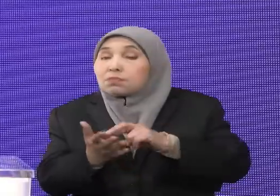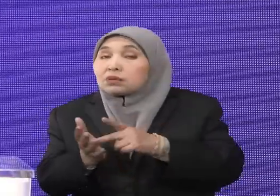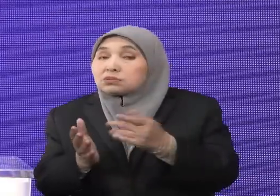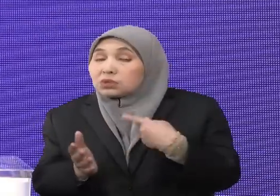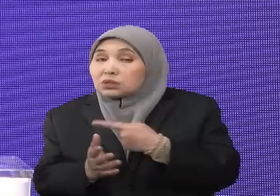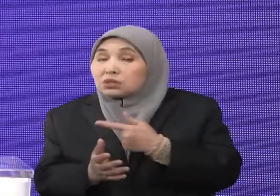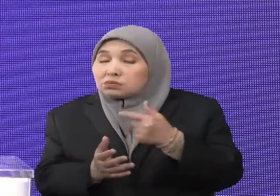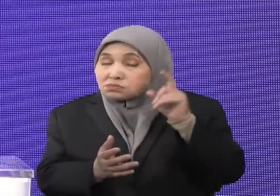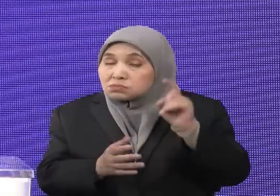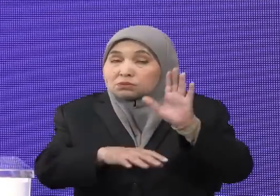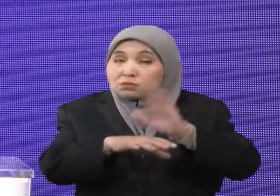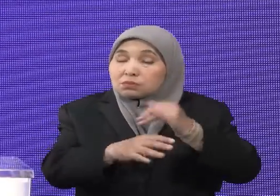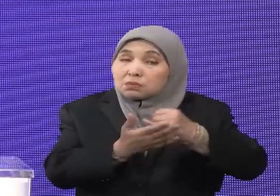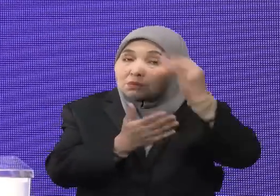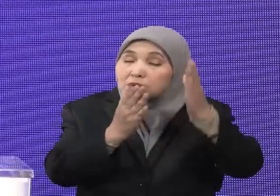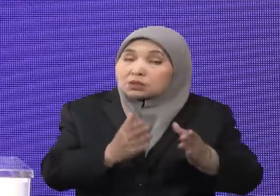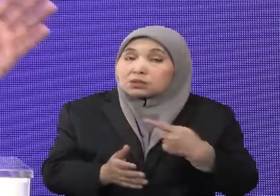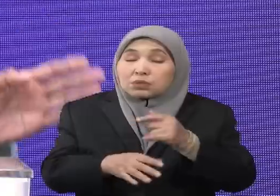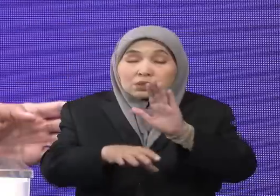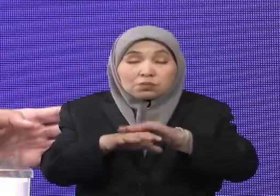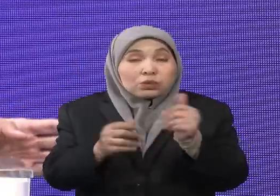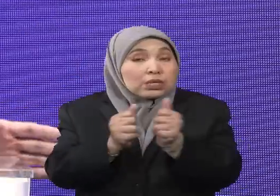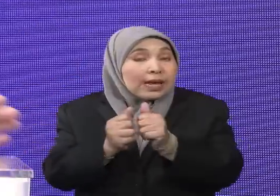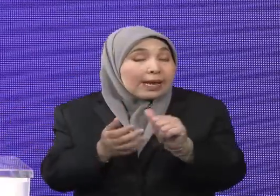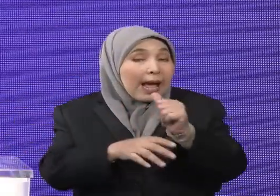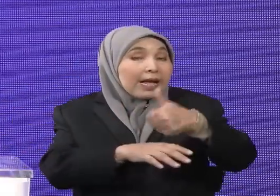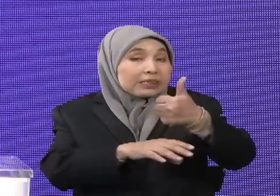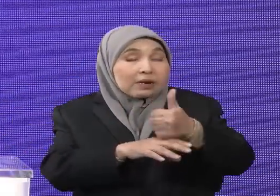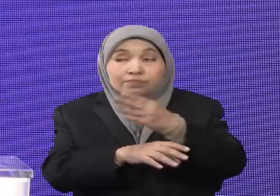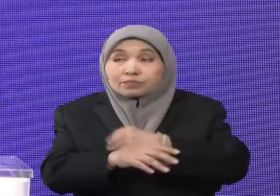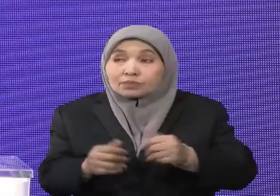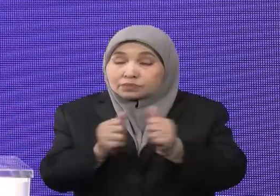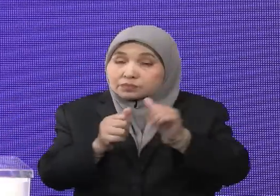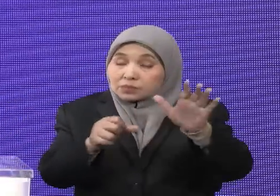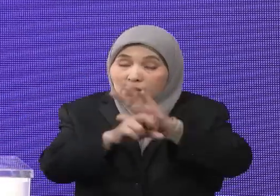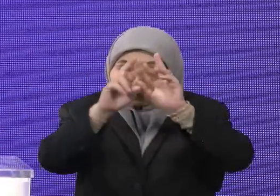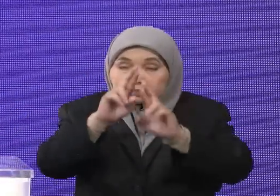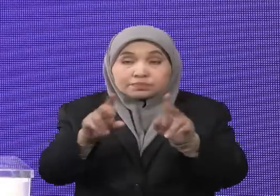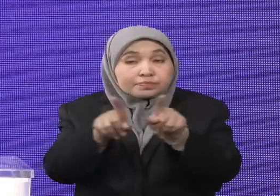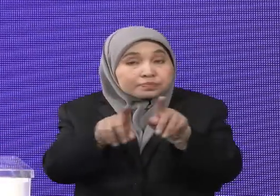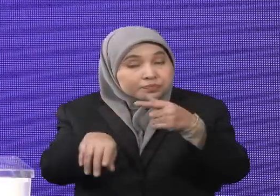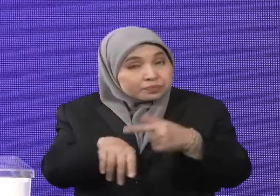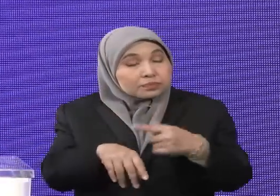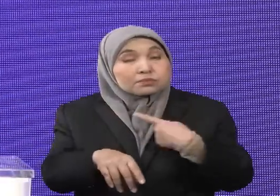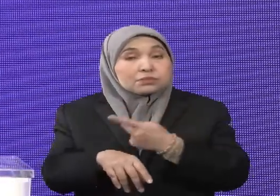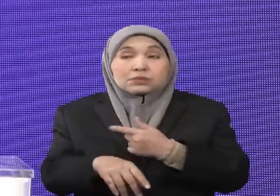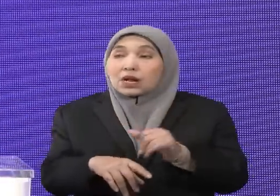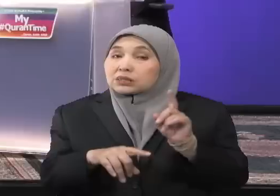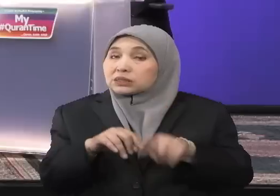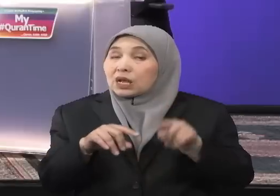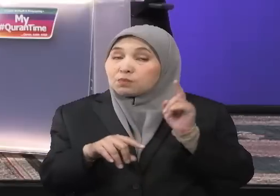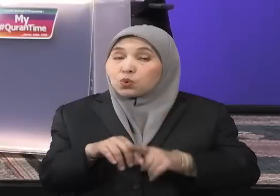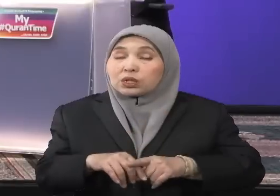Kita juga hendak menegur ilmuwan kita hendaklah menegur dengan adab dan juga dengan penuh hormat tapi dalam masa yang sama kita tidaklah boleh